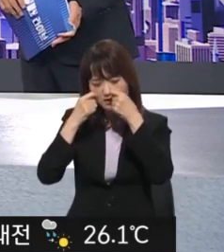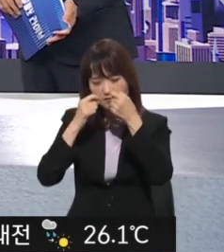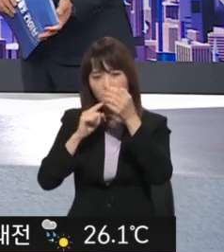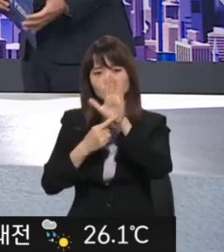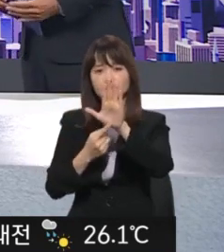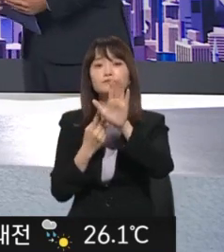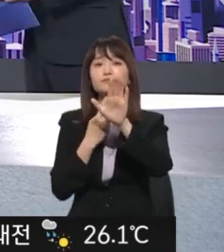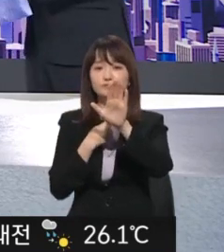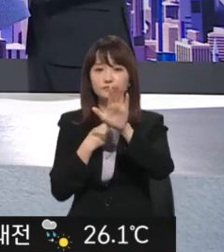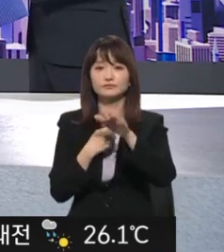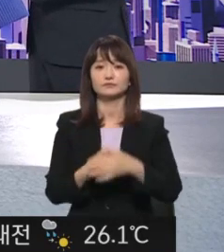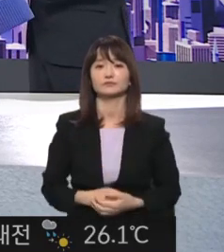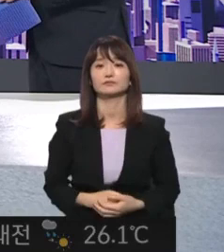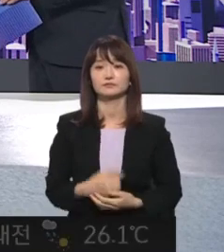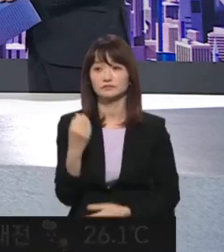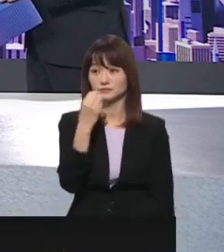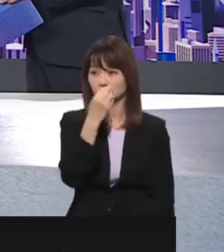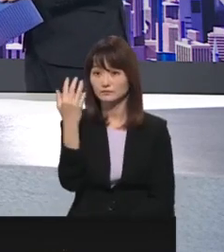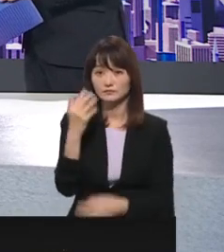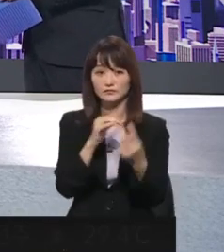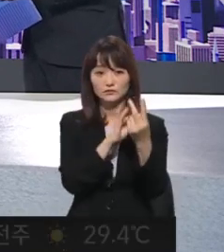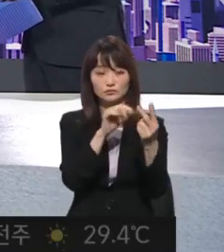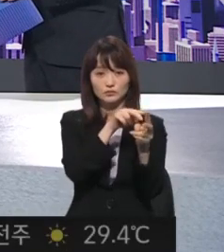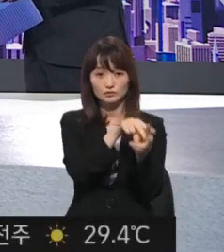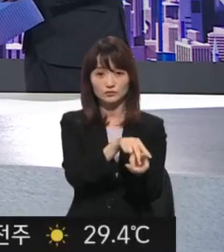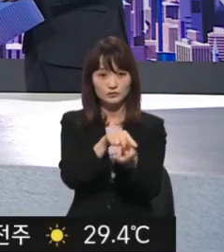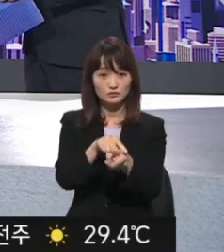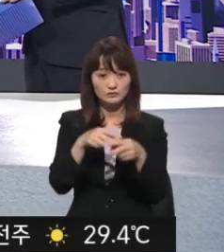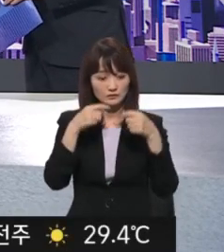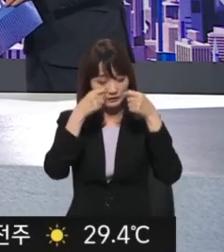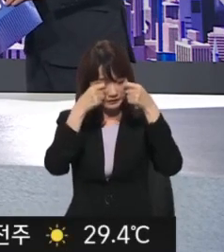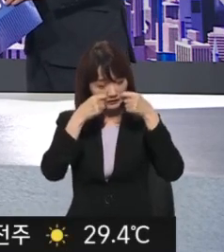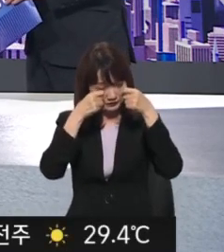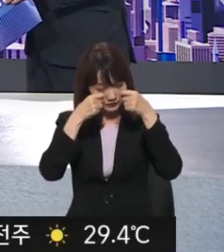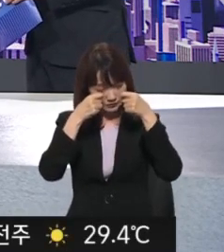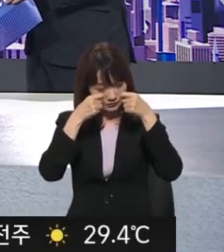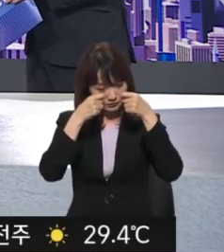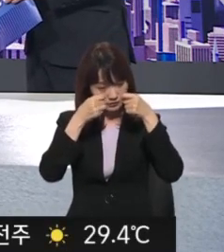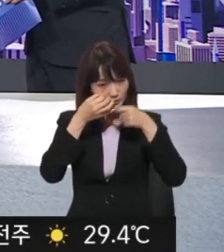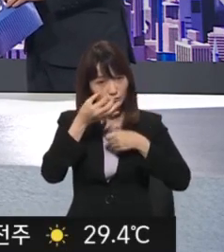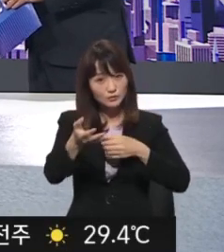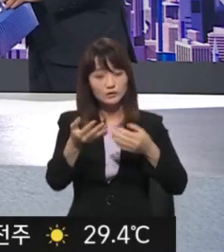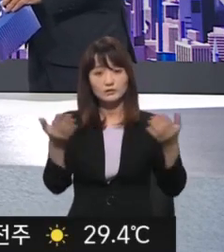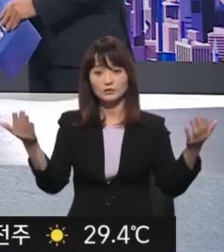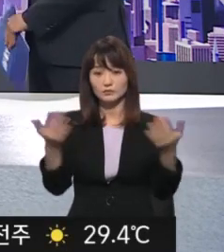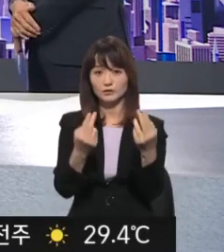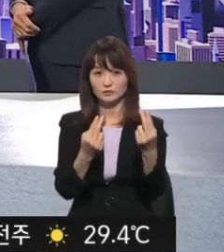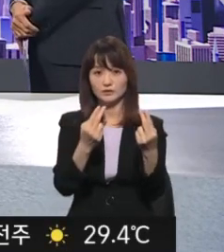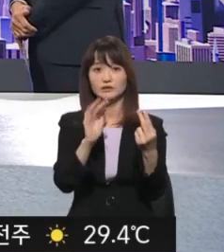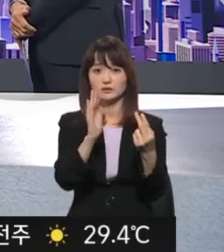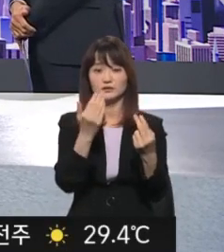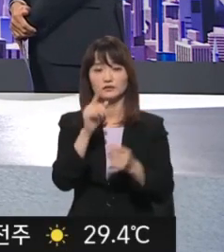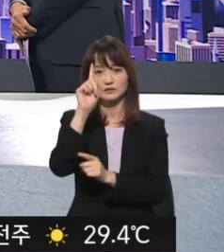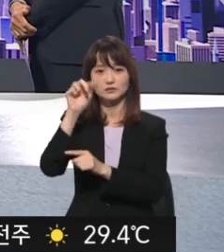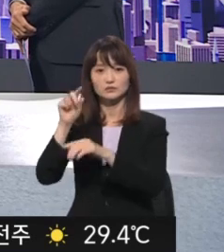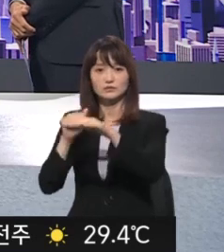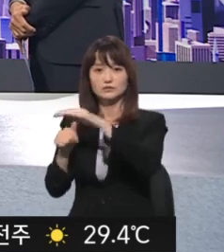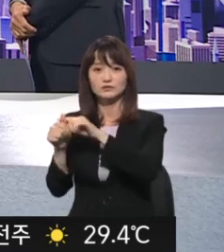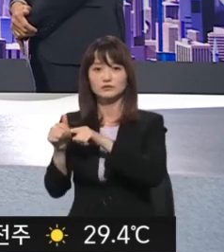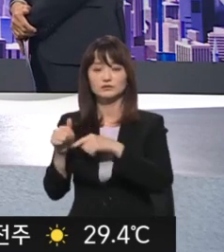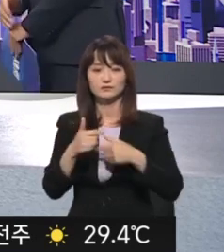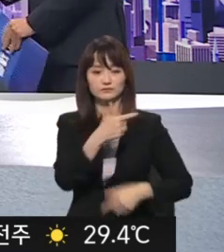있었습니다 상인이 언론에서는 두수 보가 눈물을 보였다고 비교할 수 밖에 없지 않습니까 그런 까지 이준석 전 대표가